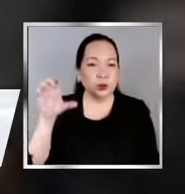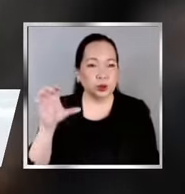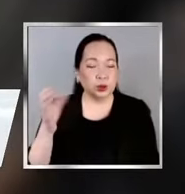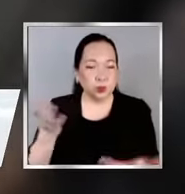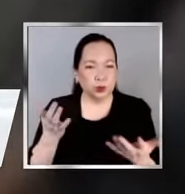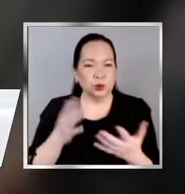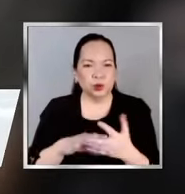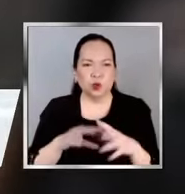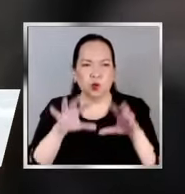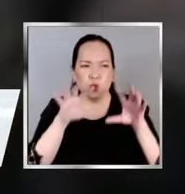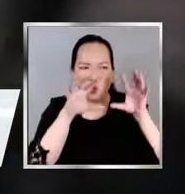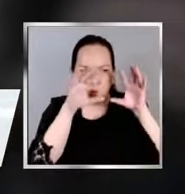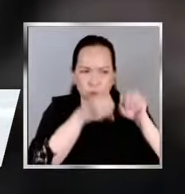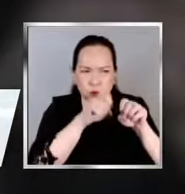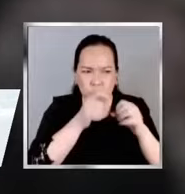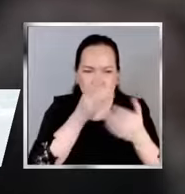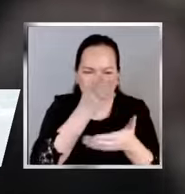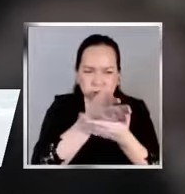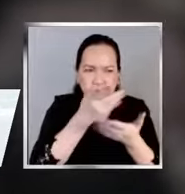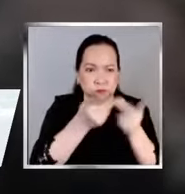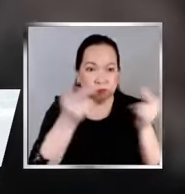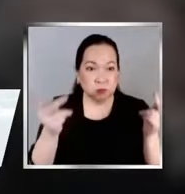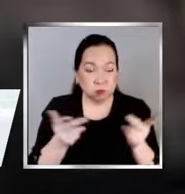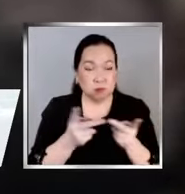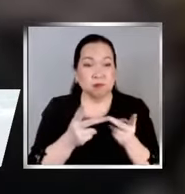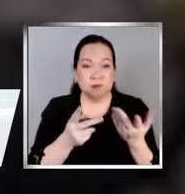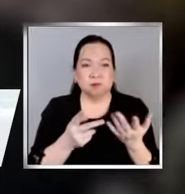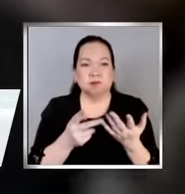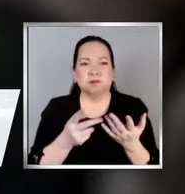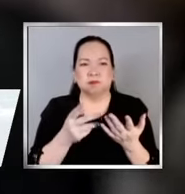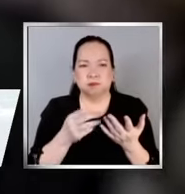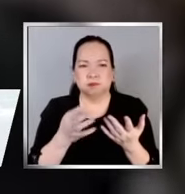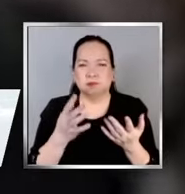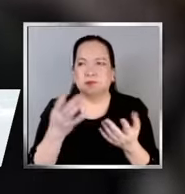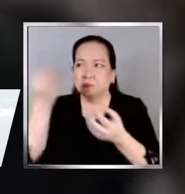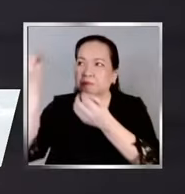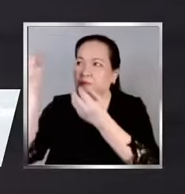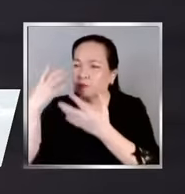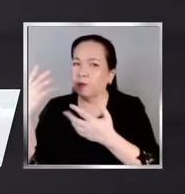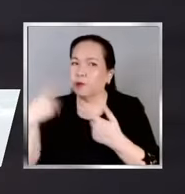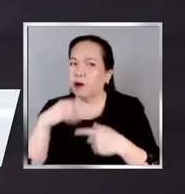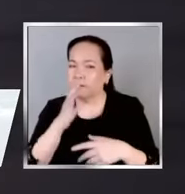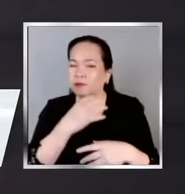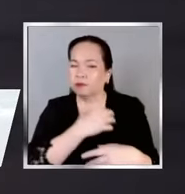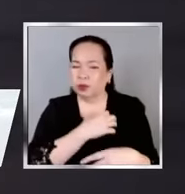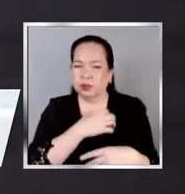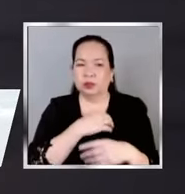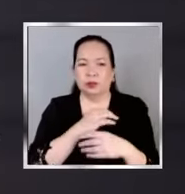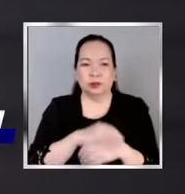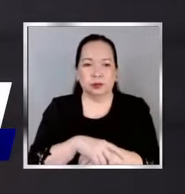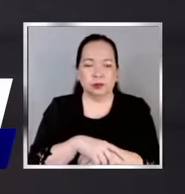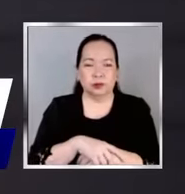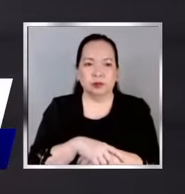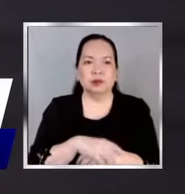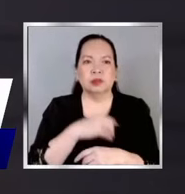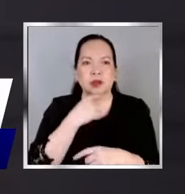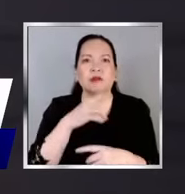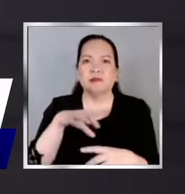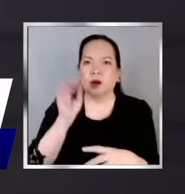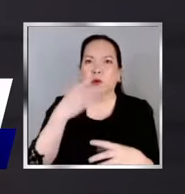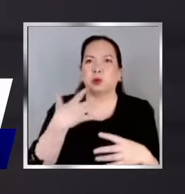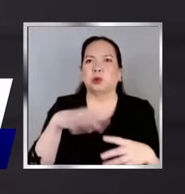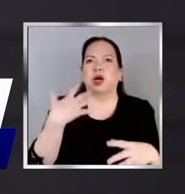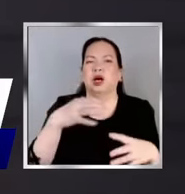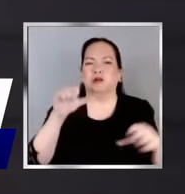bypass operation sa lugar base sa intelligence report na natanggap ng mga otoridad. Drug din talagang maliwanag yun eh.